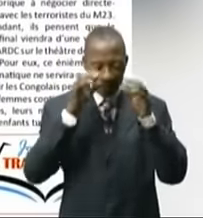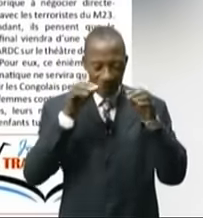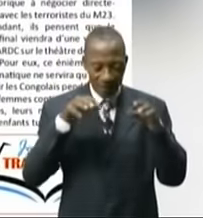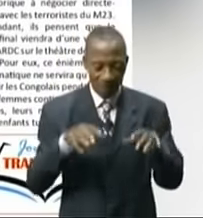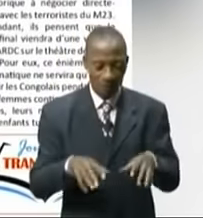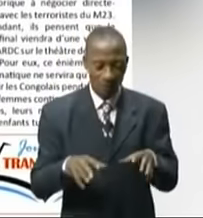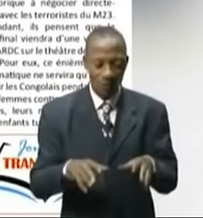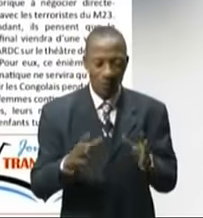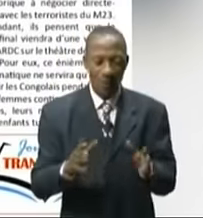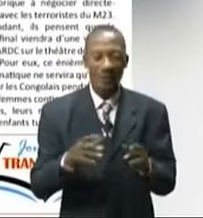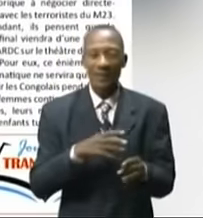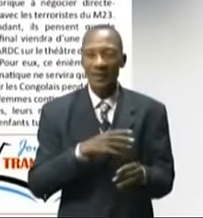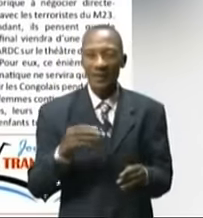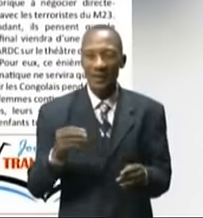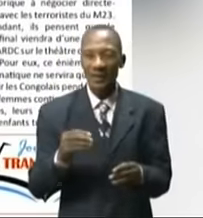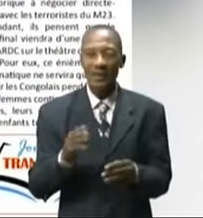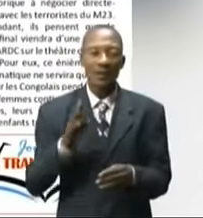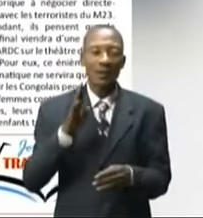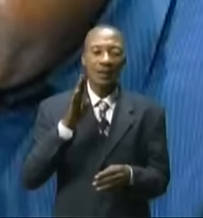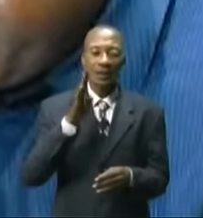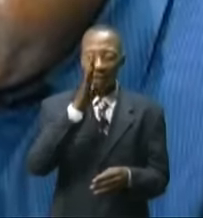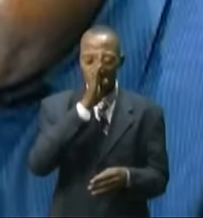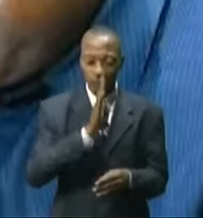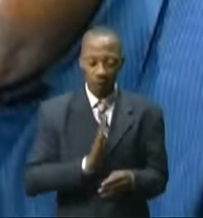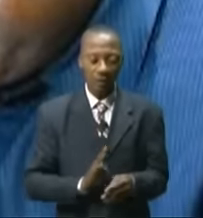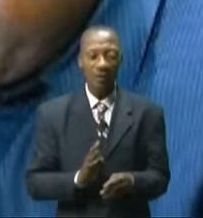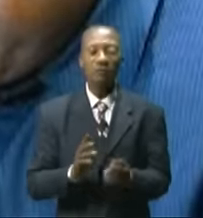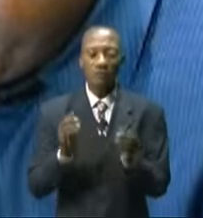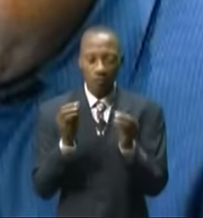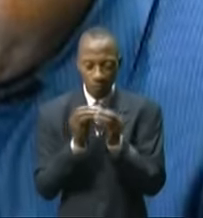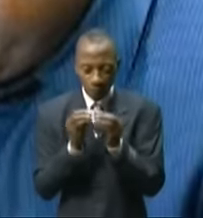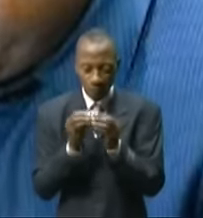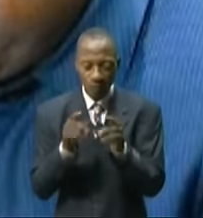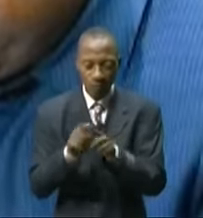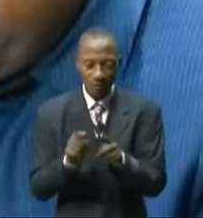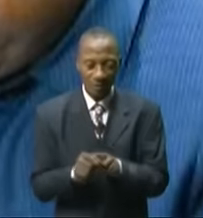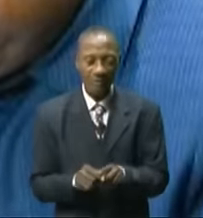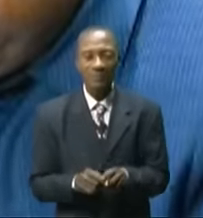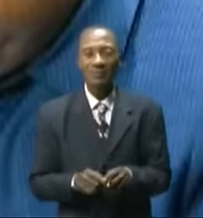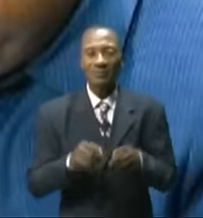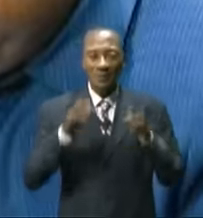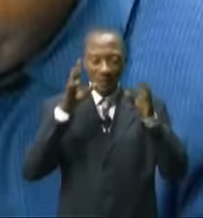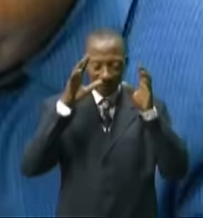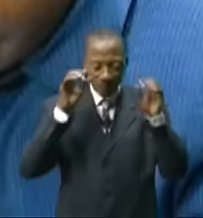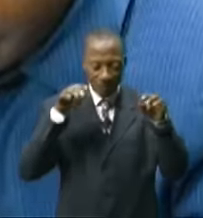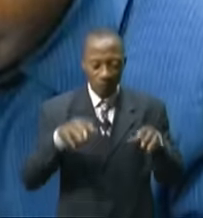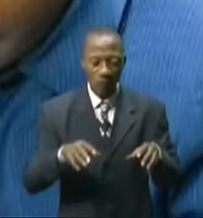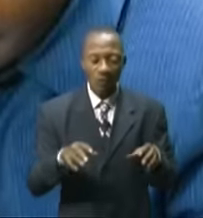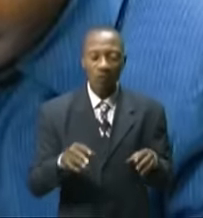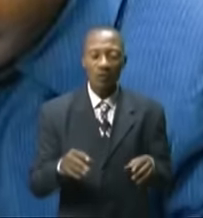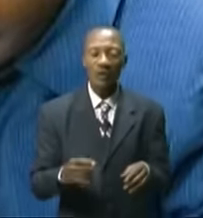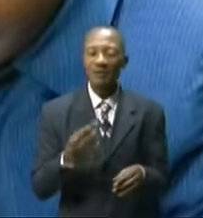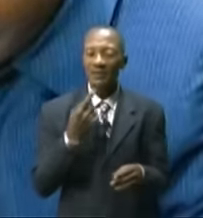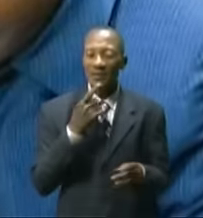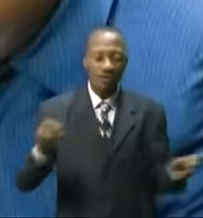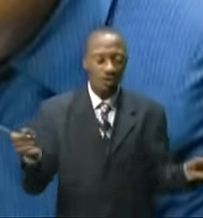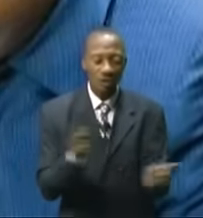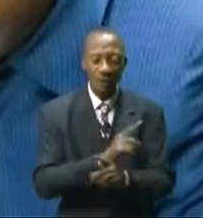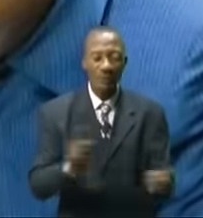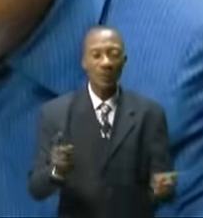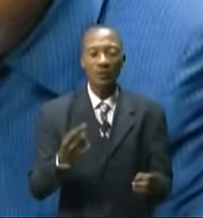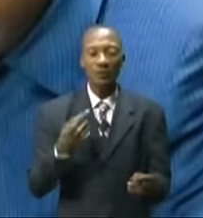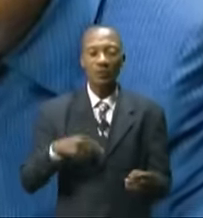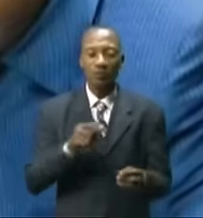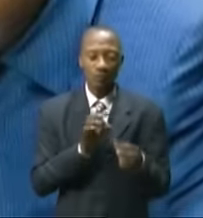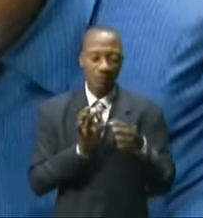nombre d'analystes saluent la détermination du président congolais et son refus catégorique à négocier directement